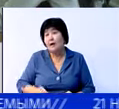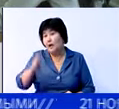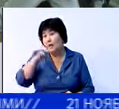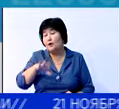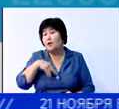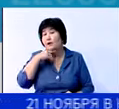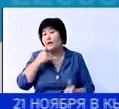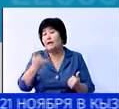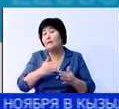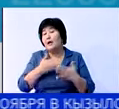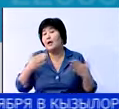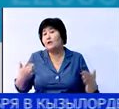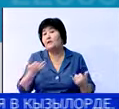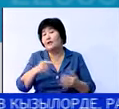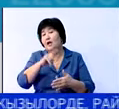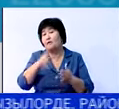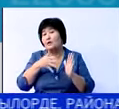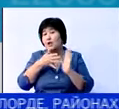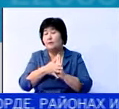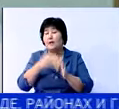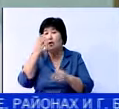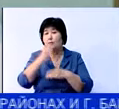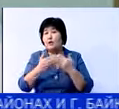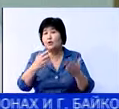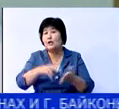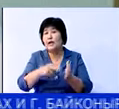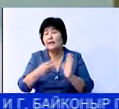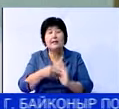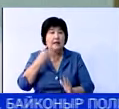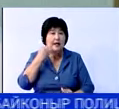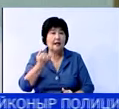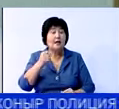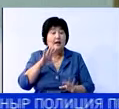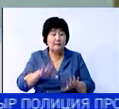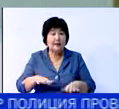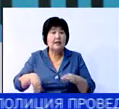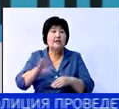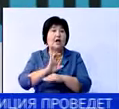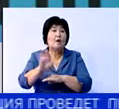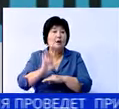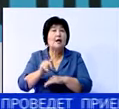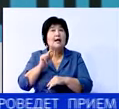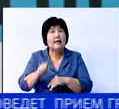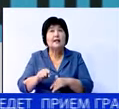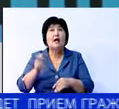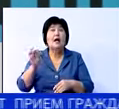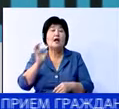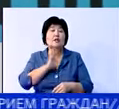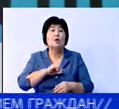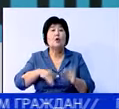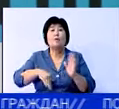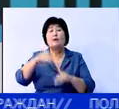Государство уделяет большое внимание вопросам внедрения международных стандартов качества в отечественное производство. Это залог